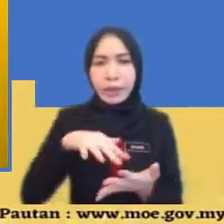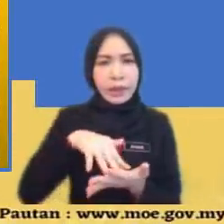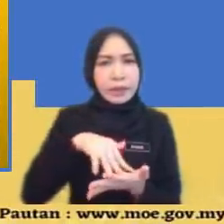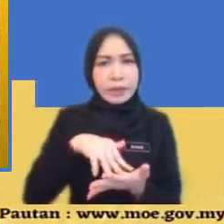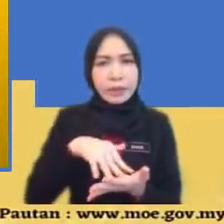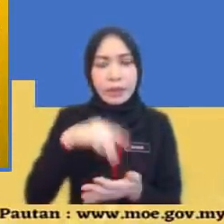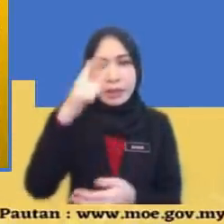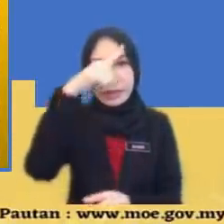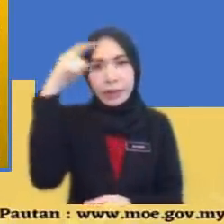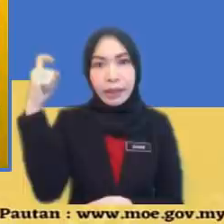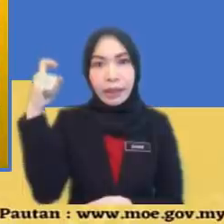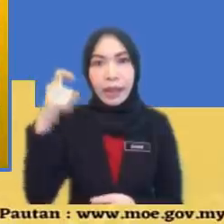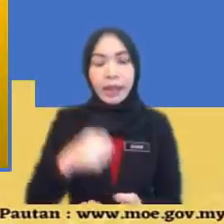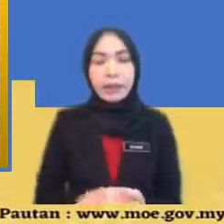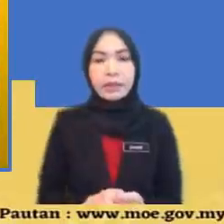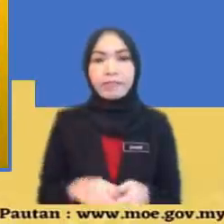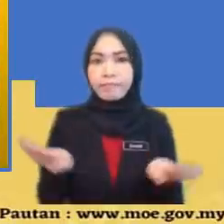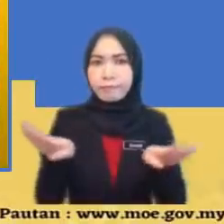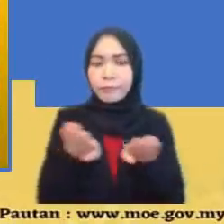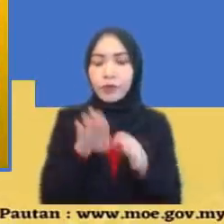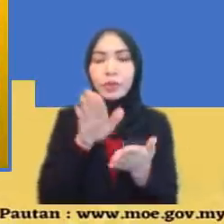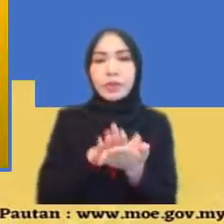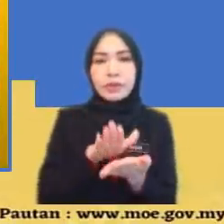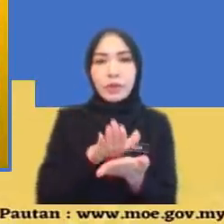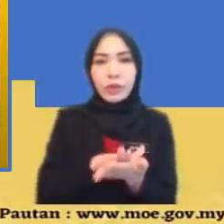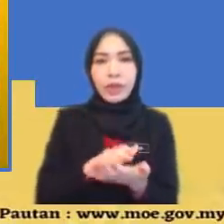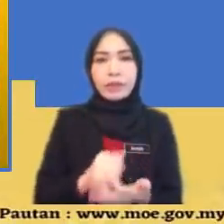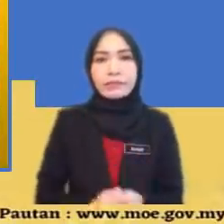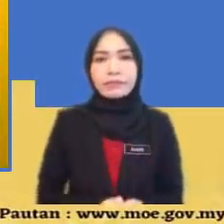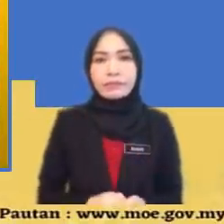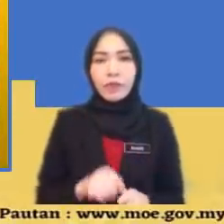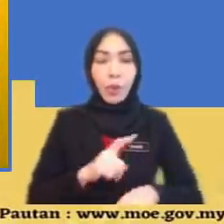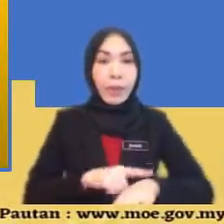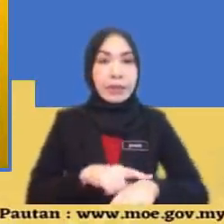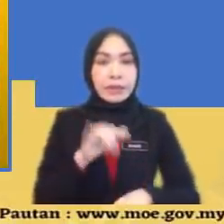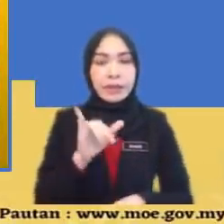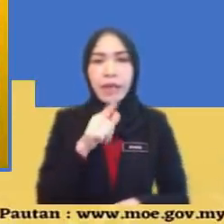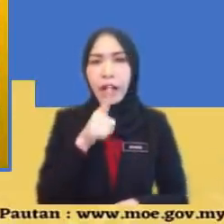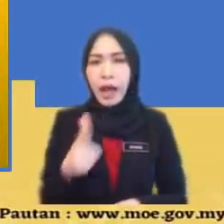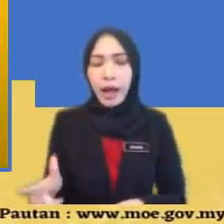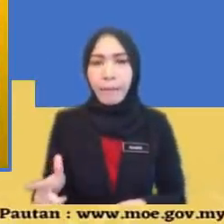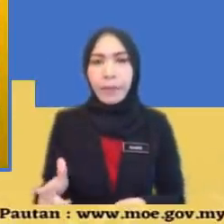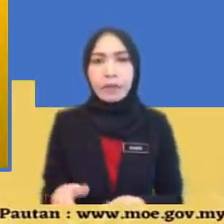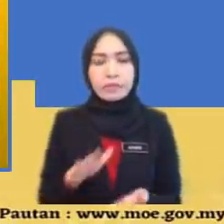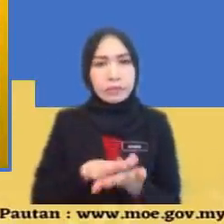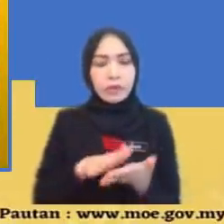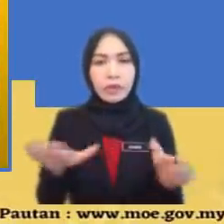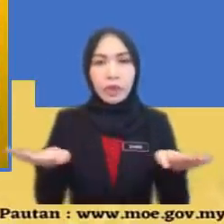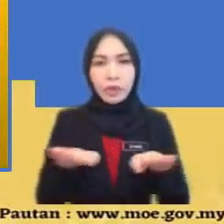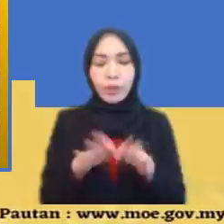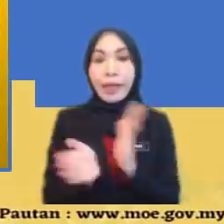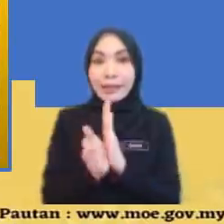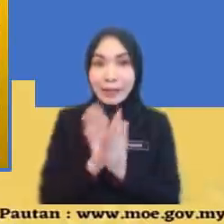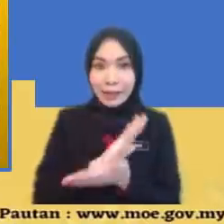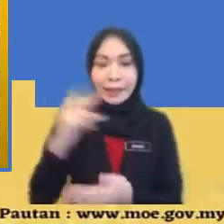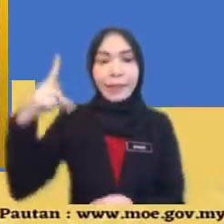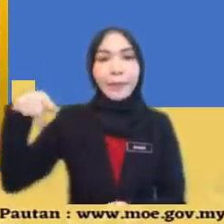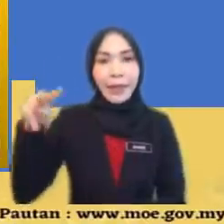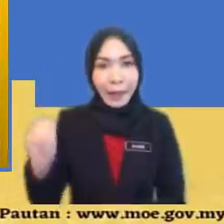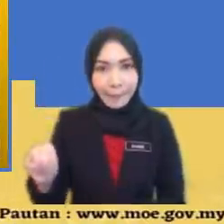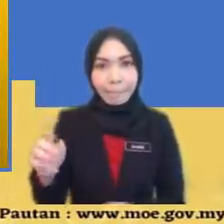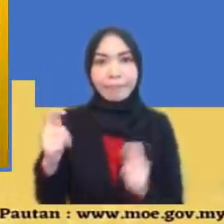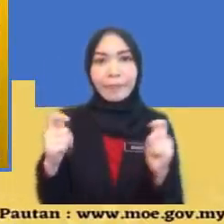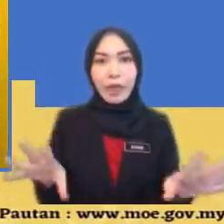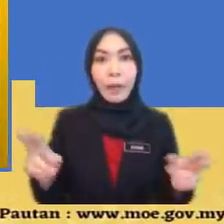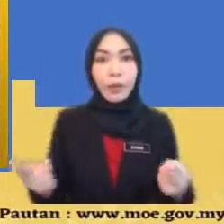yang agak lame bagi membendung penularan PD mccobb 19 GPM telah mengambil inisiatif untuk